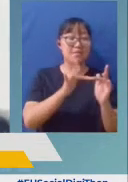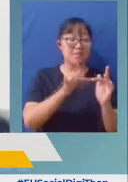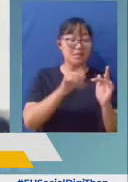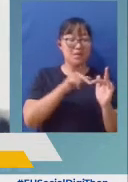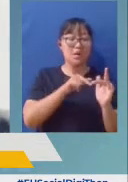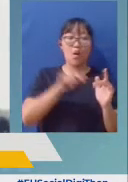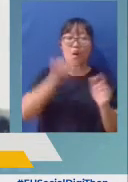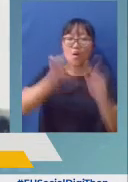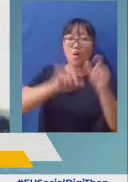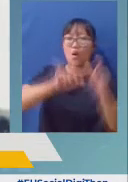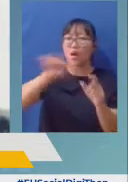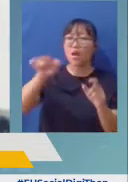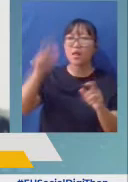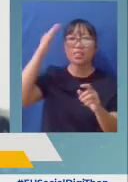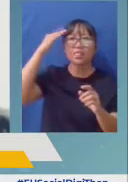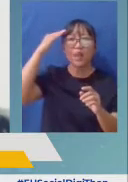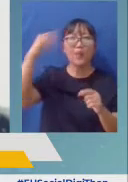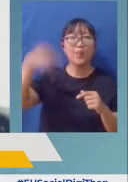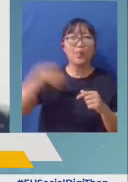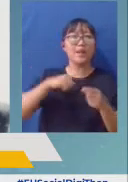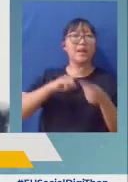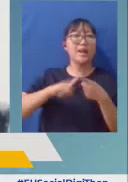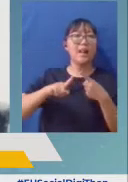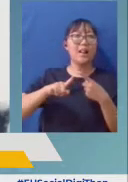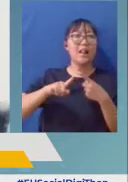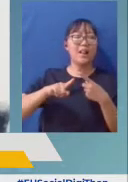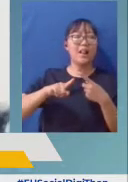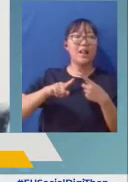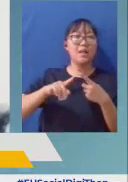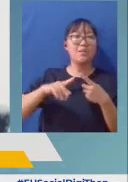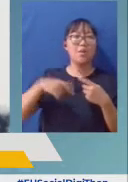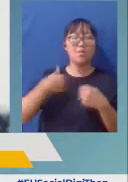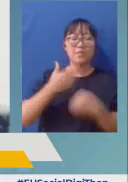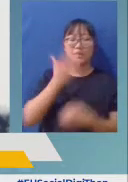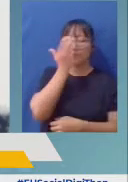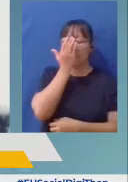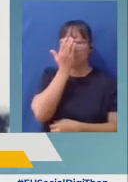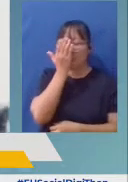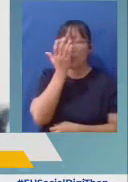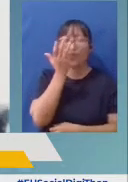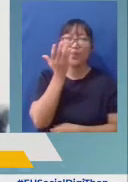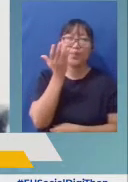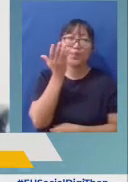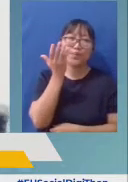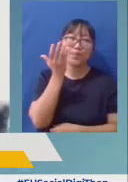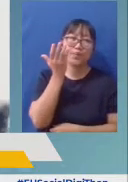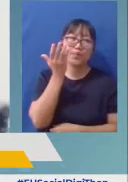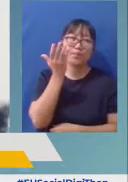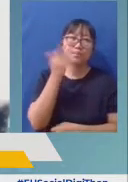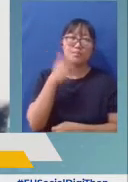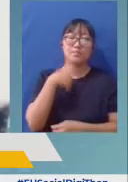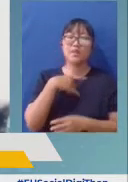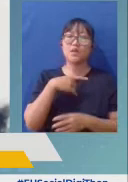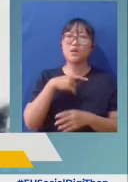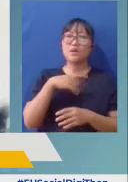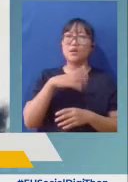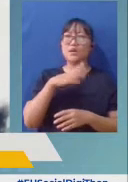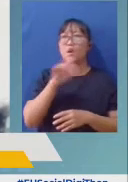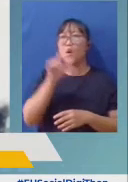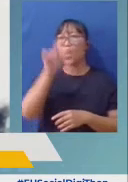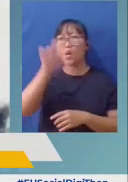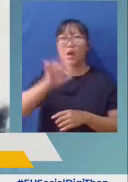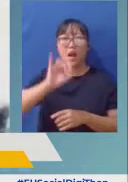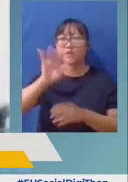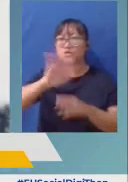dia dipermalukan, bahwa dia seolah-olah manusia yang paling nggak beres gitu ya, paling